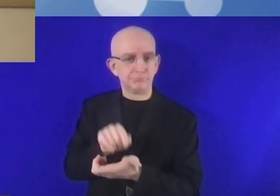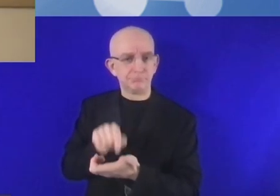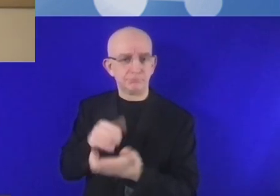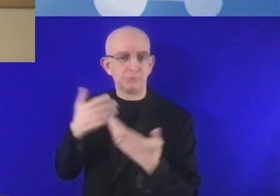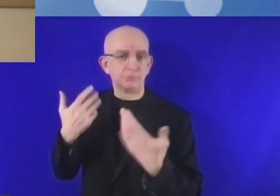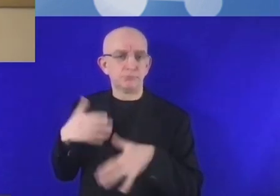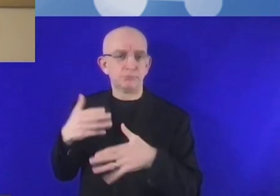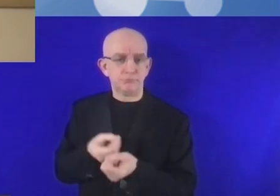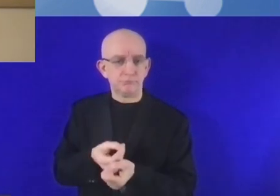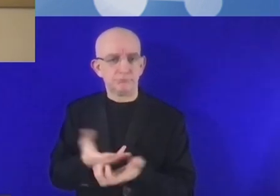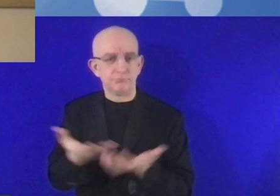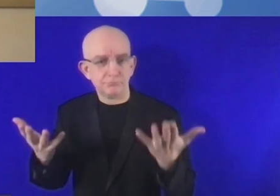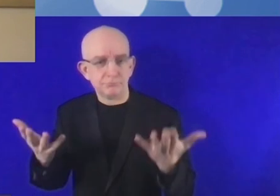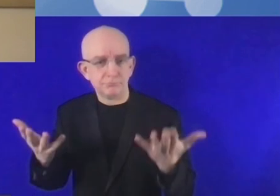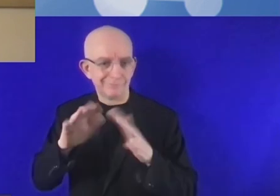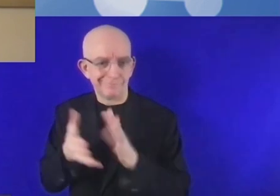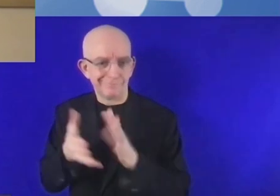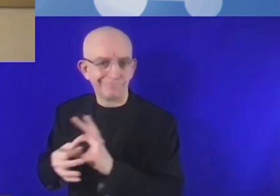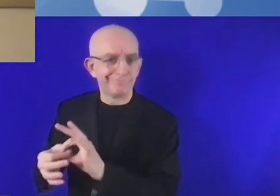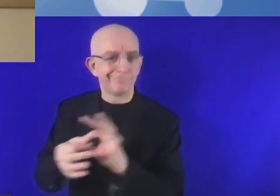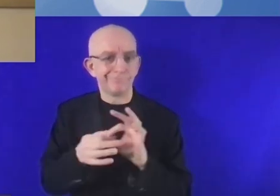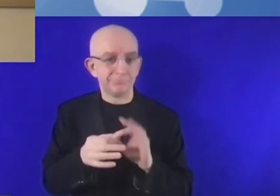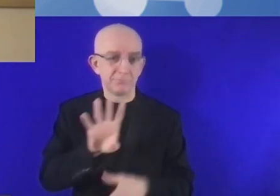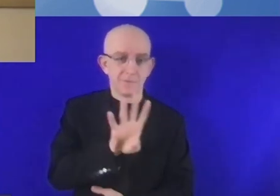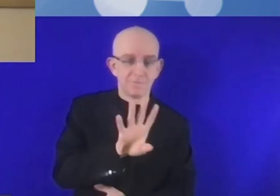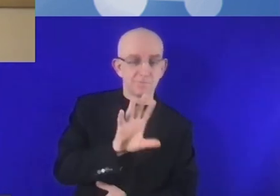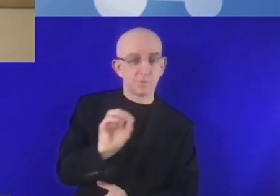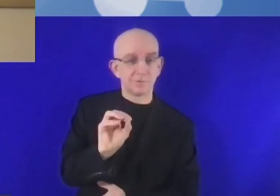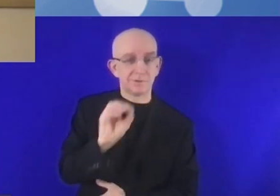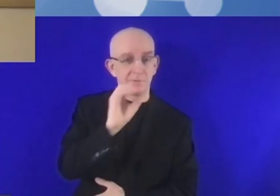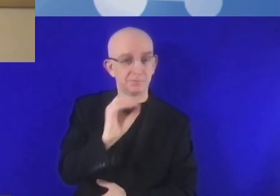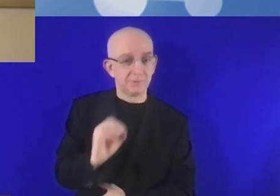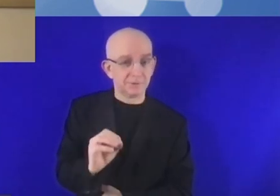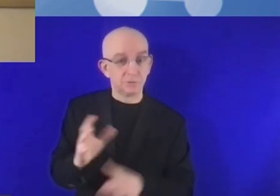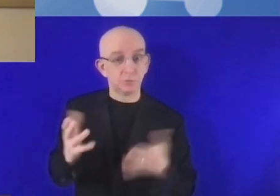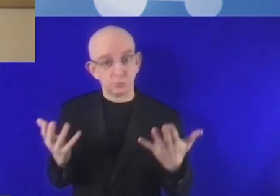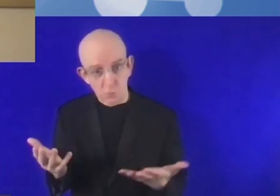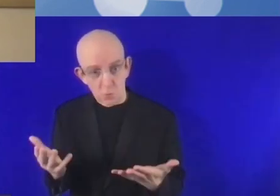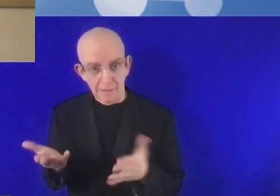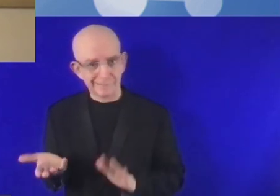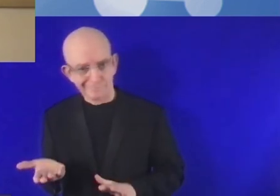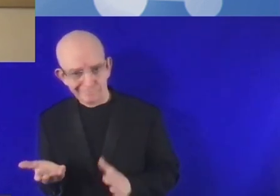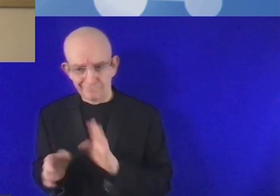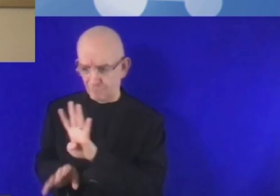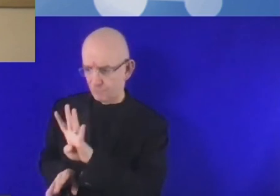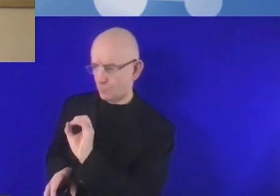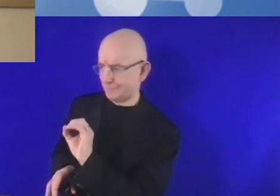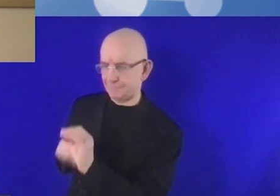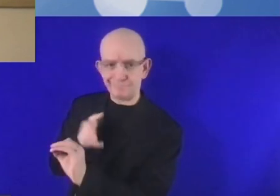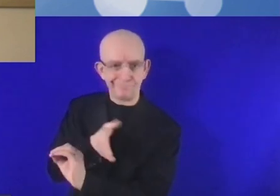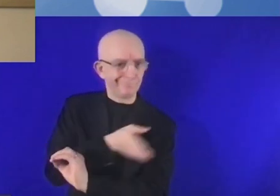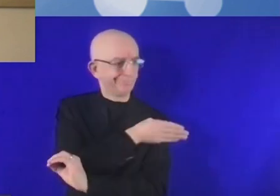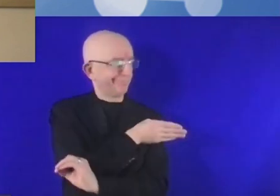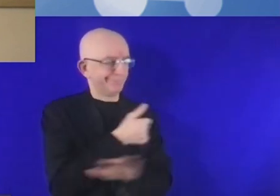niektórych rynkach nawet użytkownicy telefonów komórkowych i smartfonów często nie mają dostępu